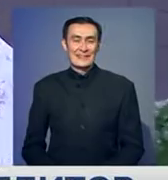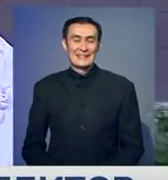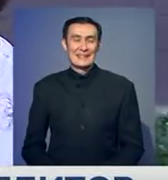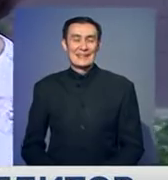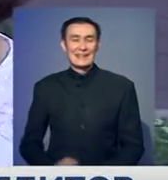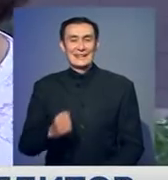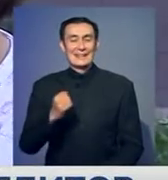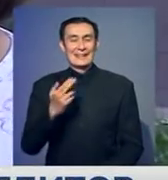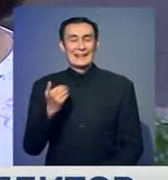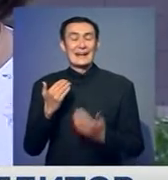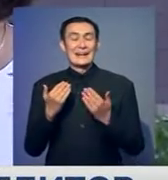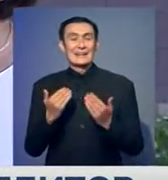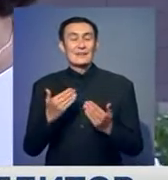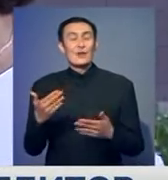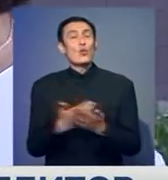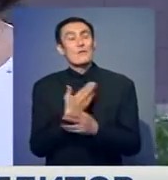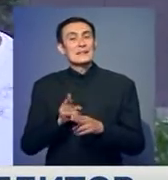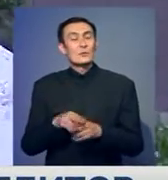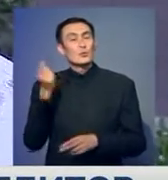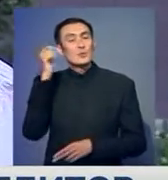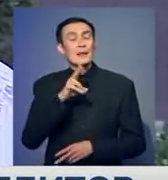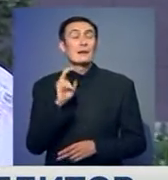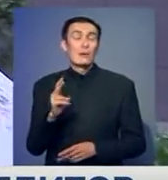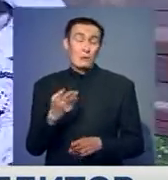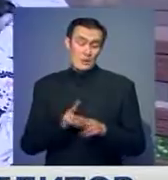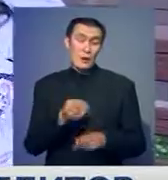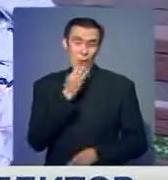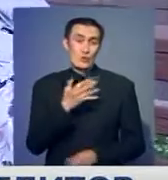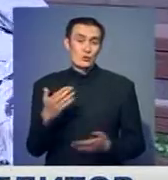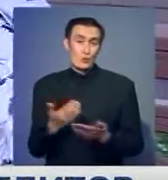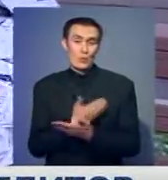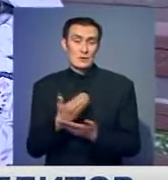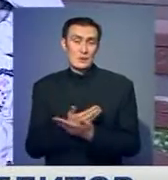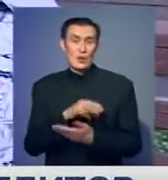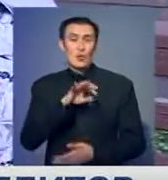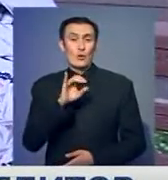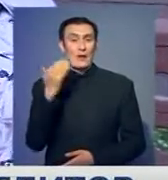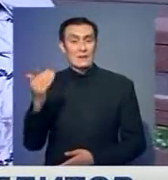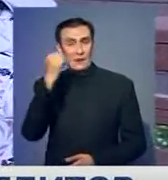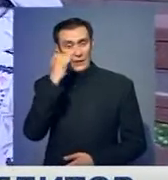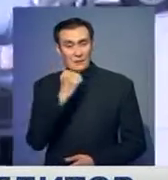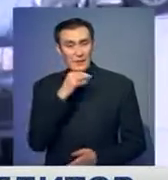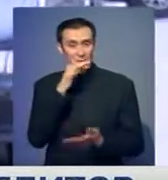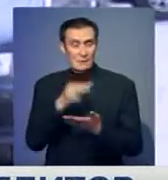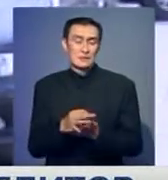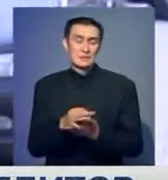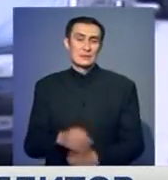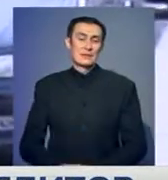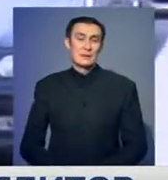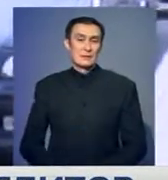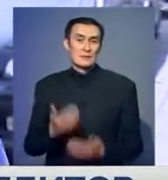к этому относитесь? Все равно новости. Как для вас? Это все хорошо. Тохай, рахмет, зайтамыз. Не